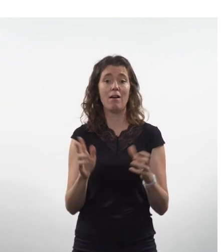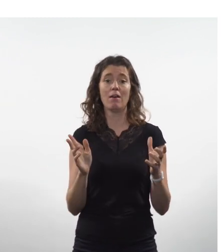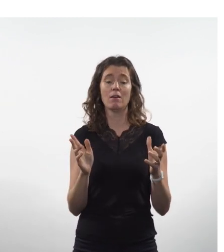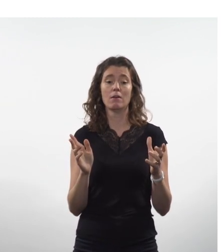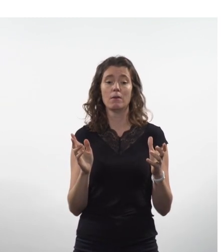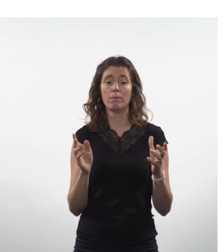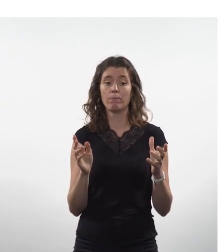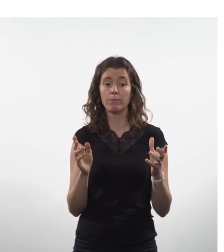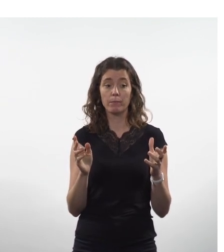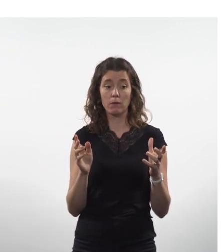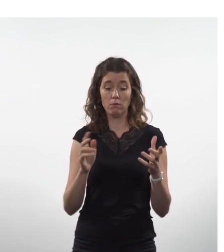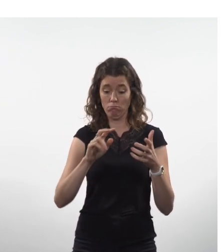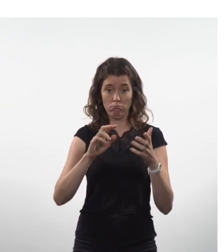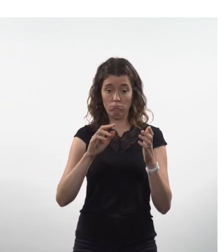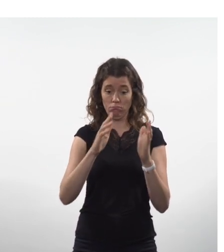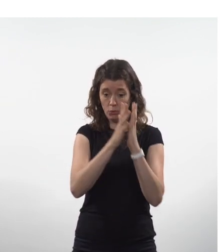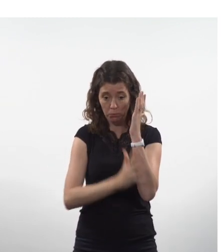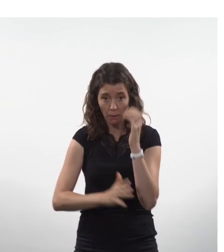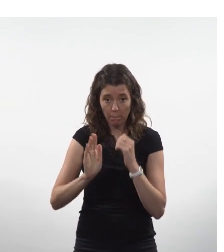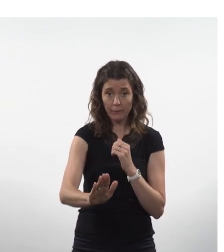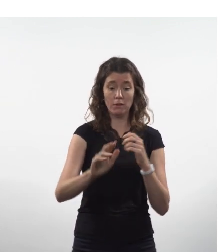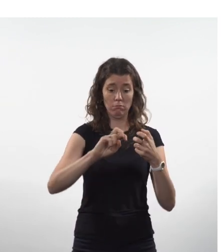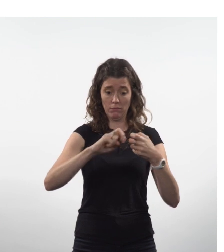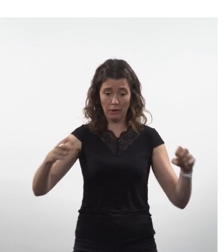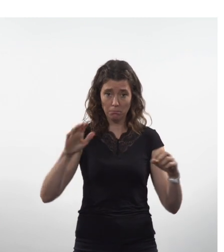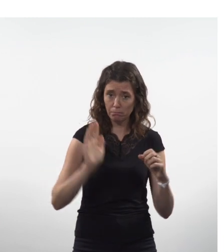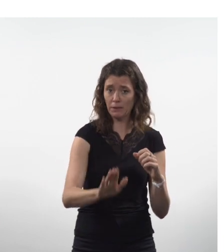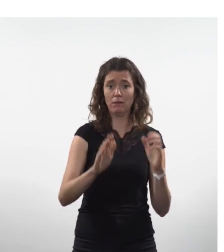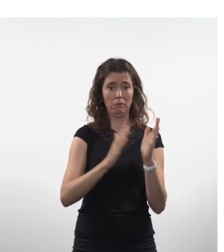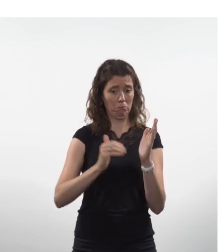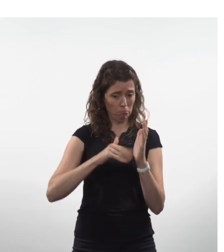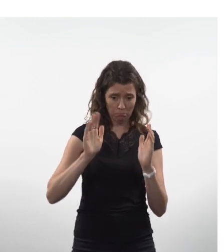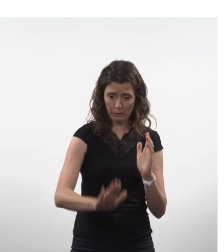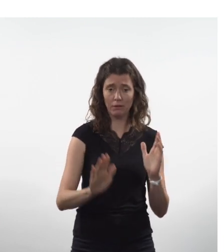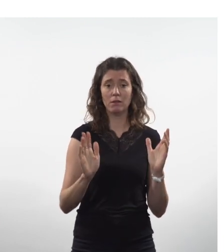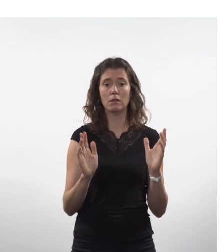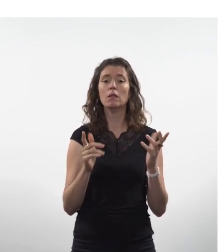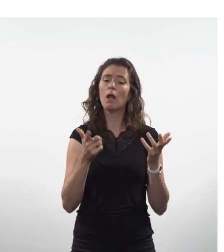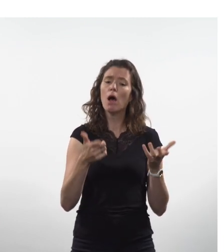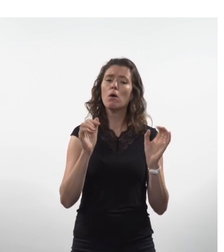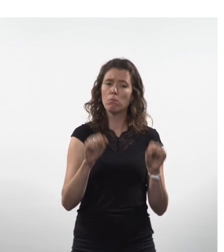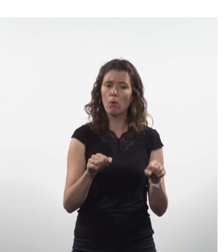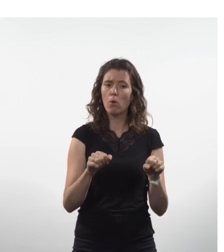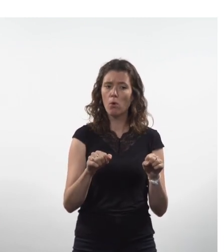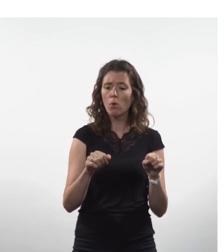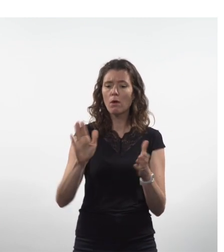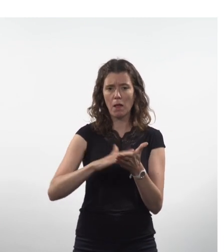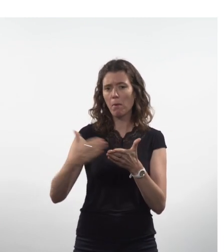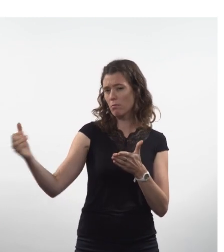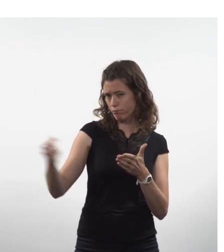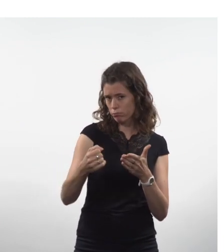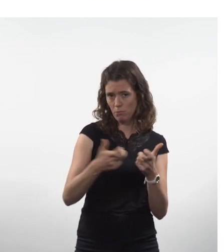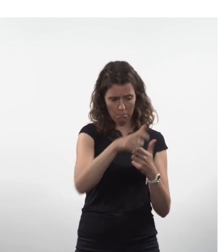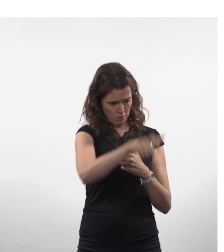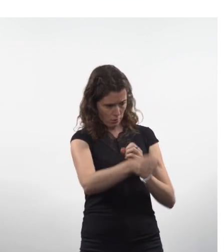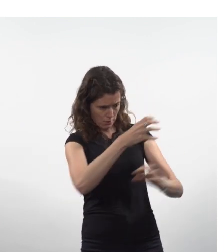que son propre vocabulaire, sa propre syntaxe. Et là, vous pouvez faire appel aux interprètes si vous avez un patient